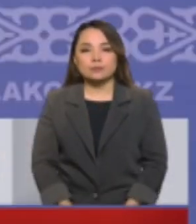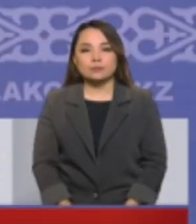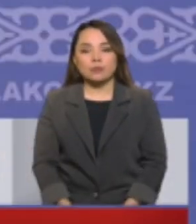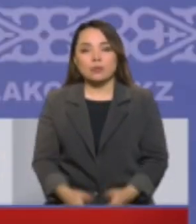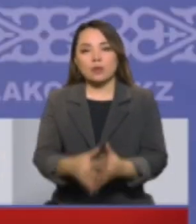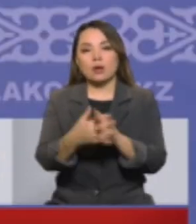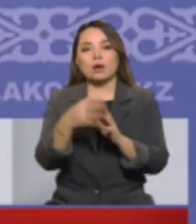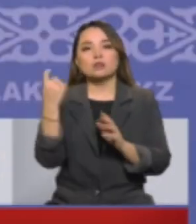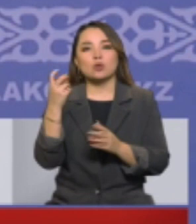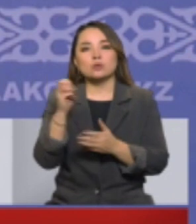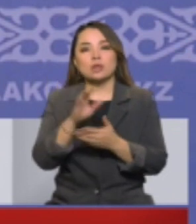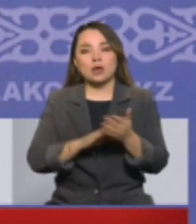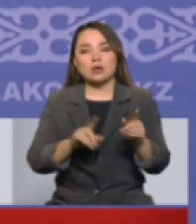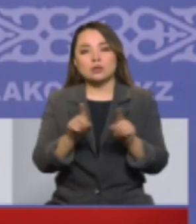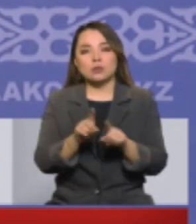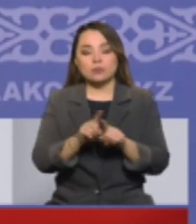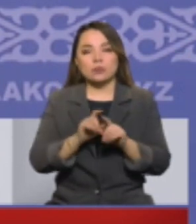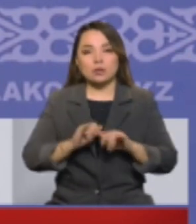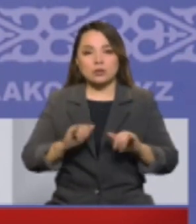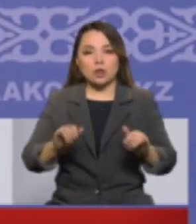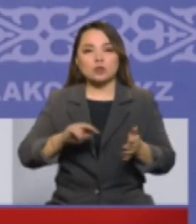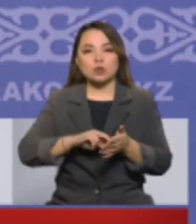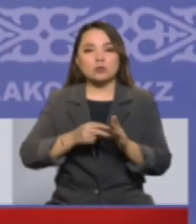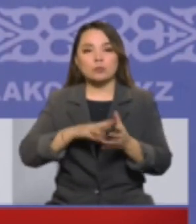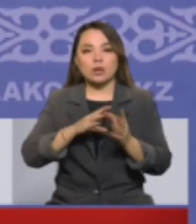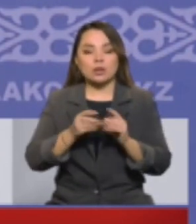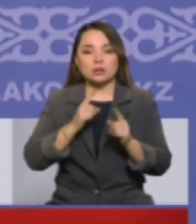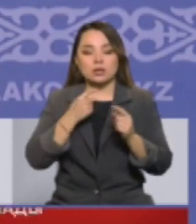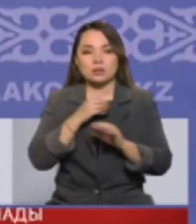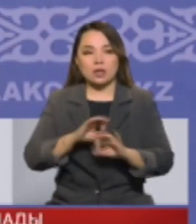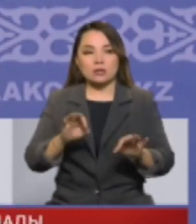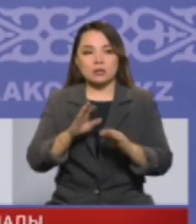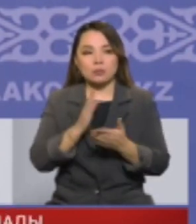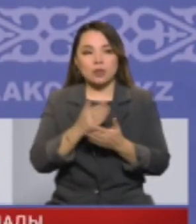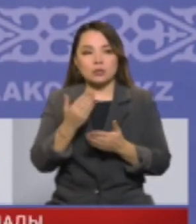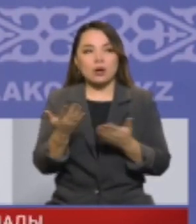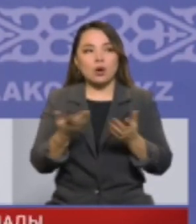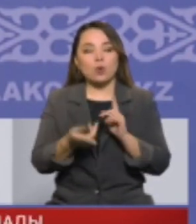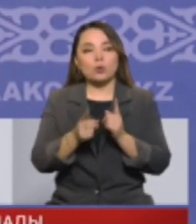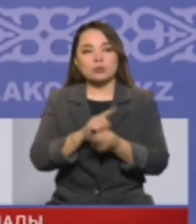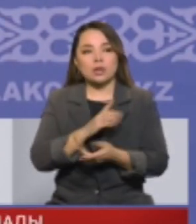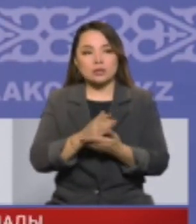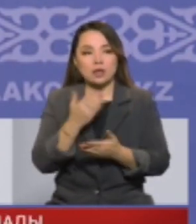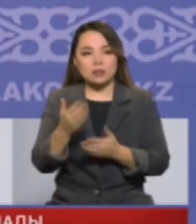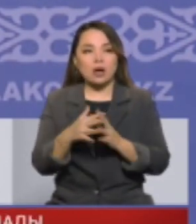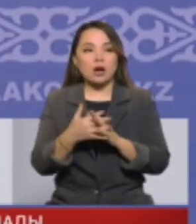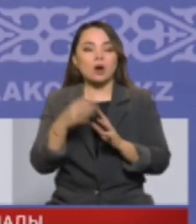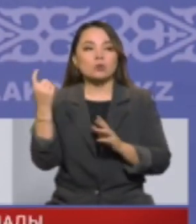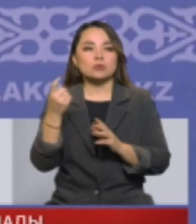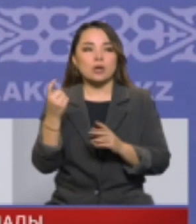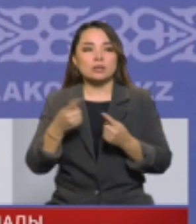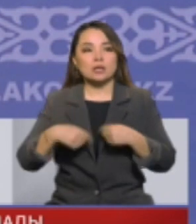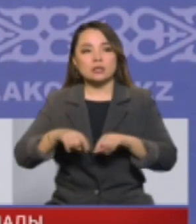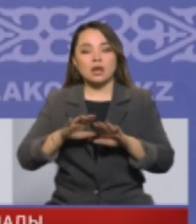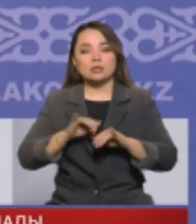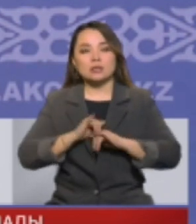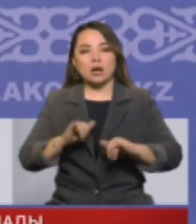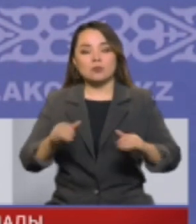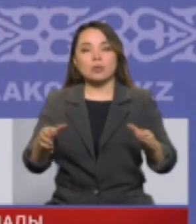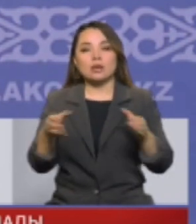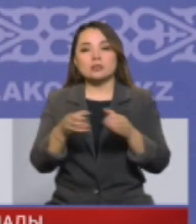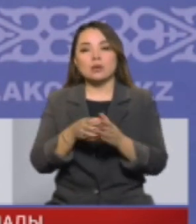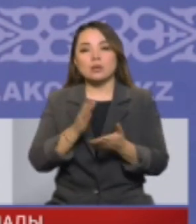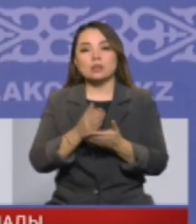Ауыл шаруашылығын әрмен қарай дамыту туралы жоспарды баяндадым. Оның ішінде қандай өзгерістер ауыл шаруашылығы кешенді дамыту